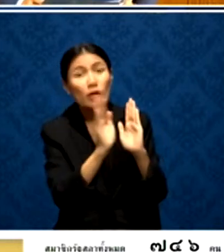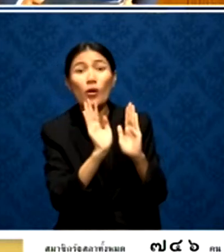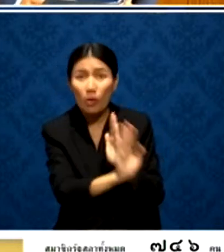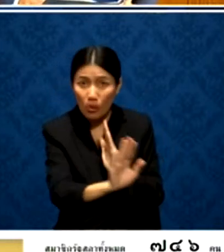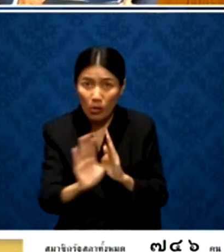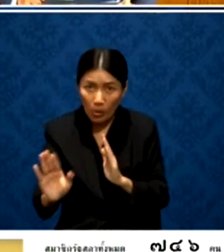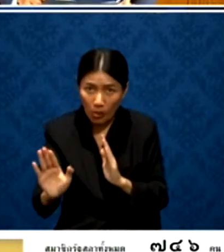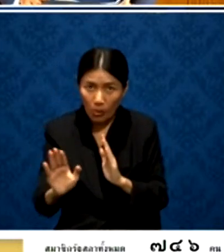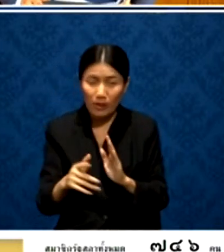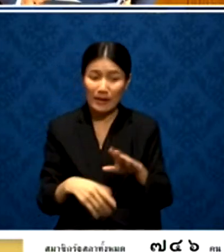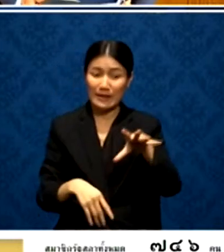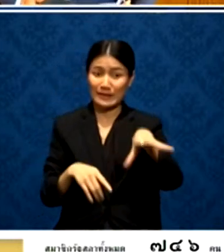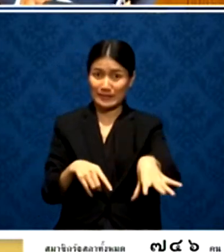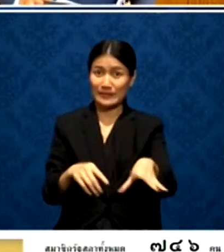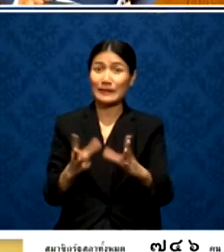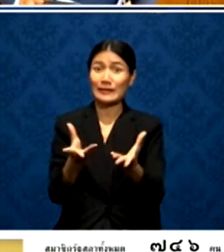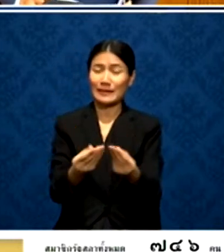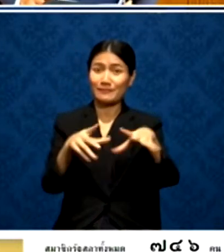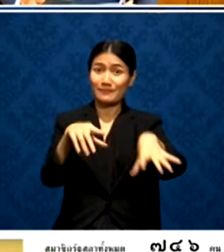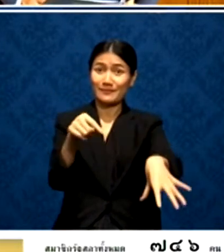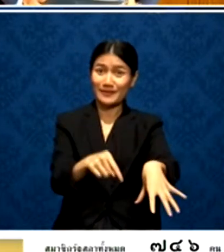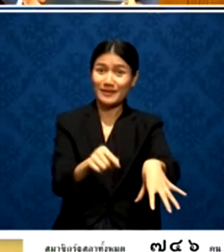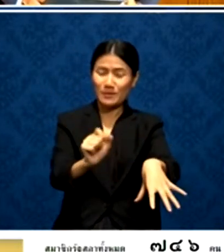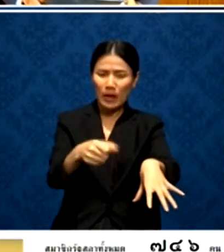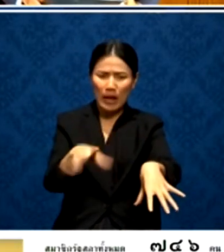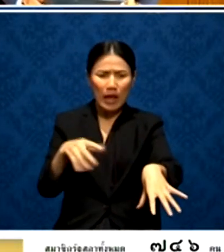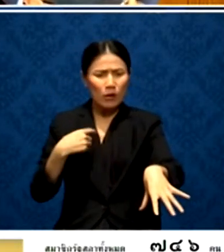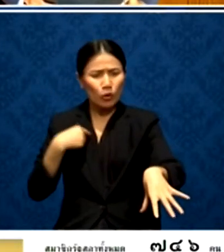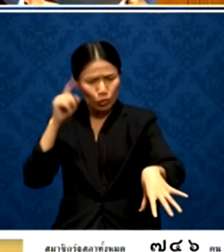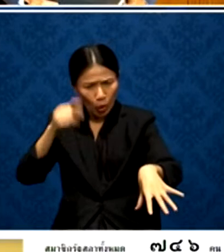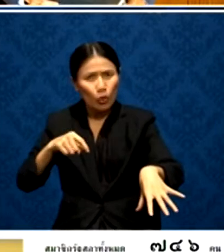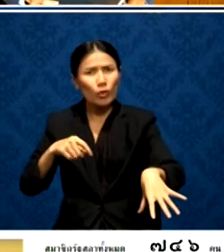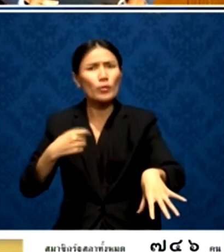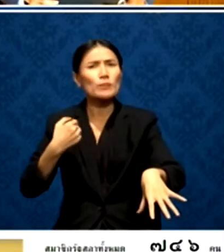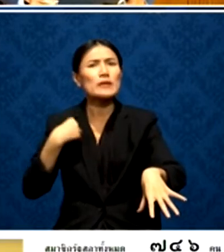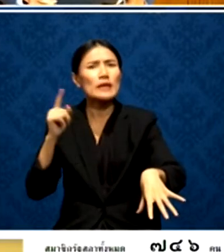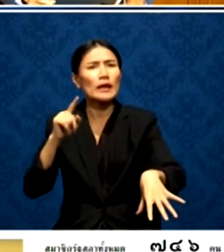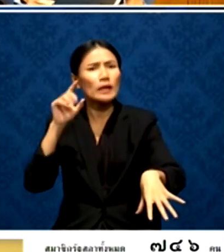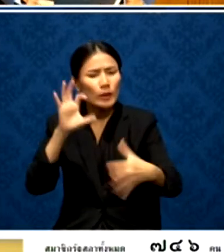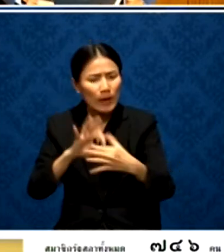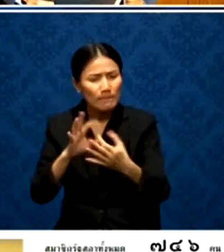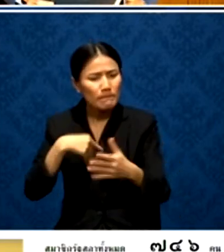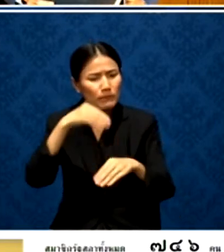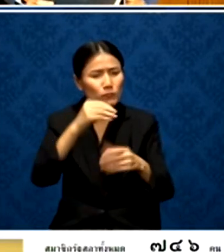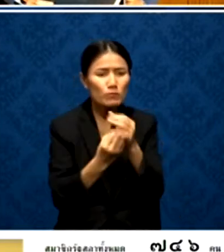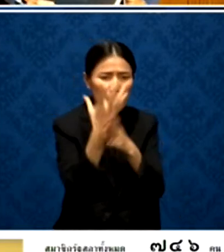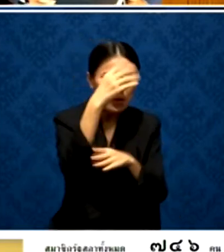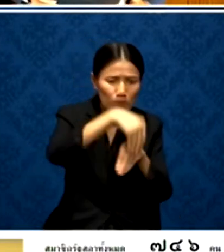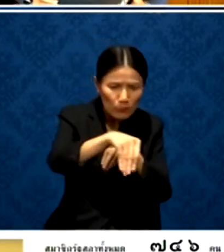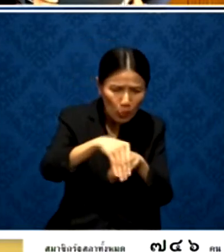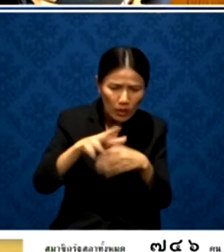ชนโดยรอบได้รับประโยชน์จากการเพิ่มพูนของระบบนิเวศ